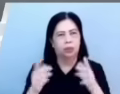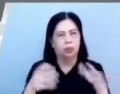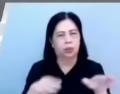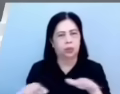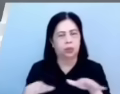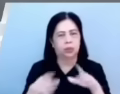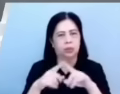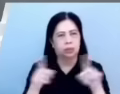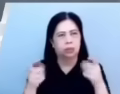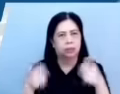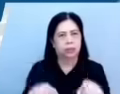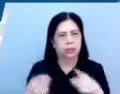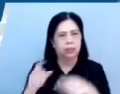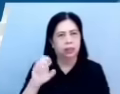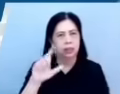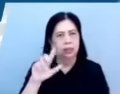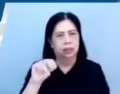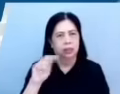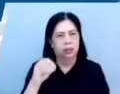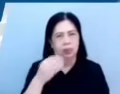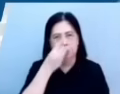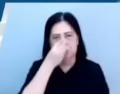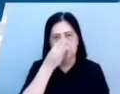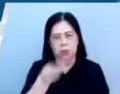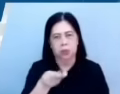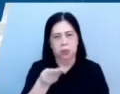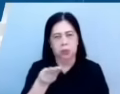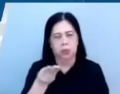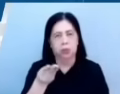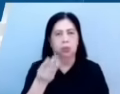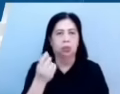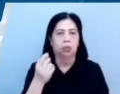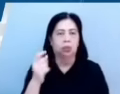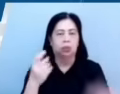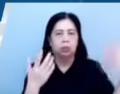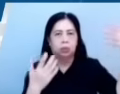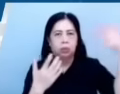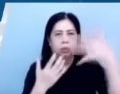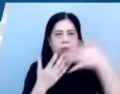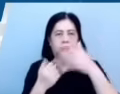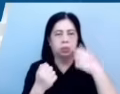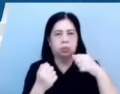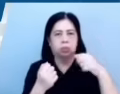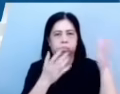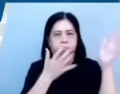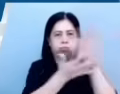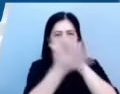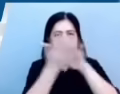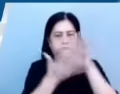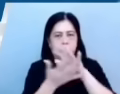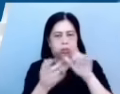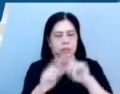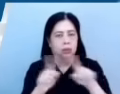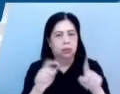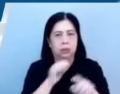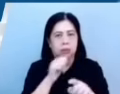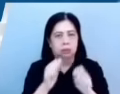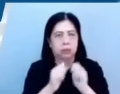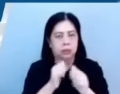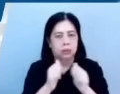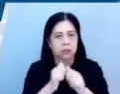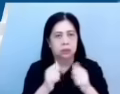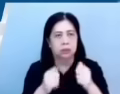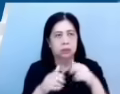is madalang po silang dumadaan po sa atin or pumapasok po ng Philippine Area of Responsibility. Pero in the event po na pumasok po siya